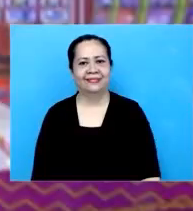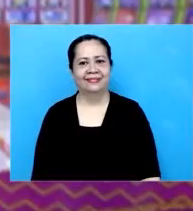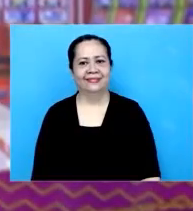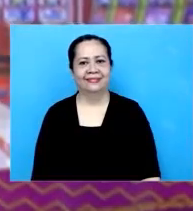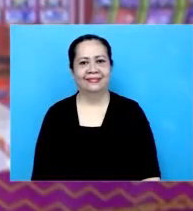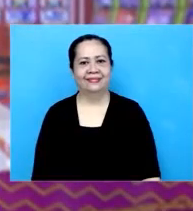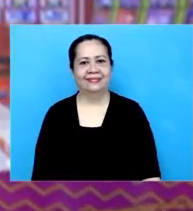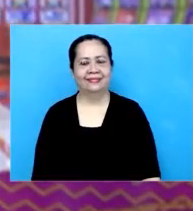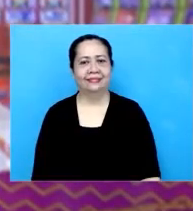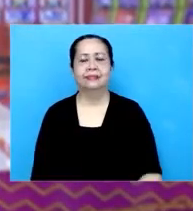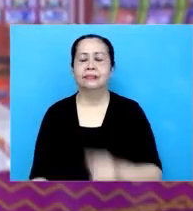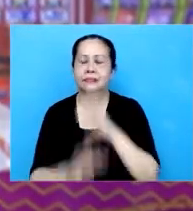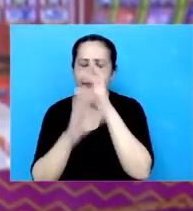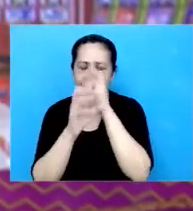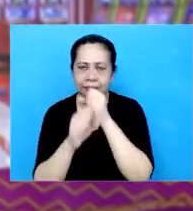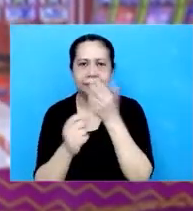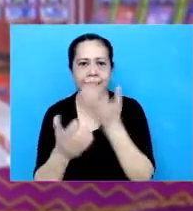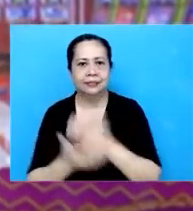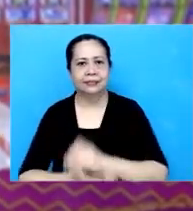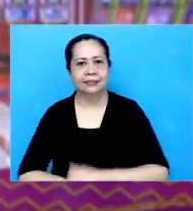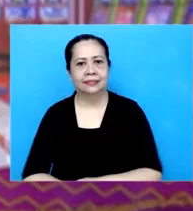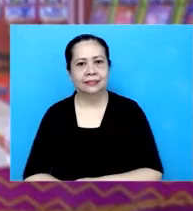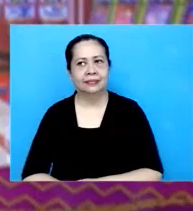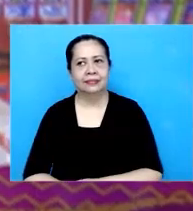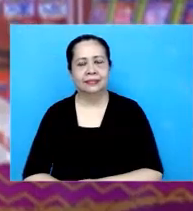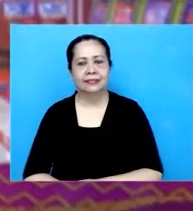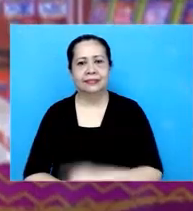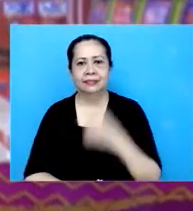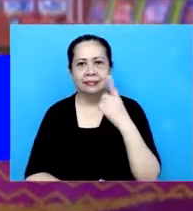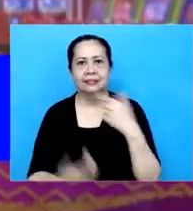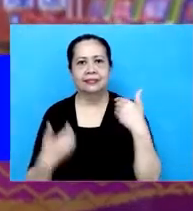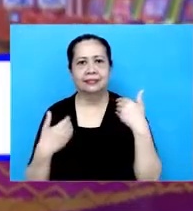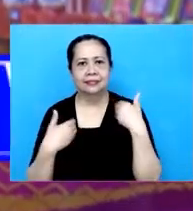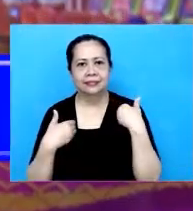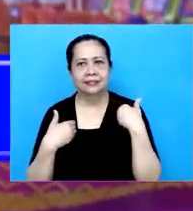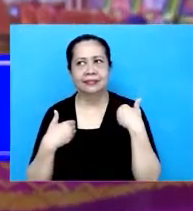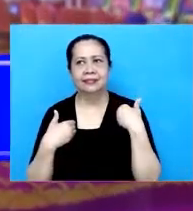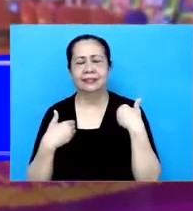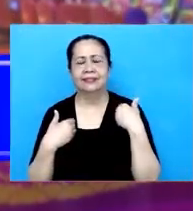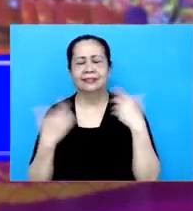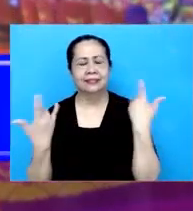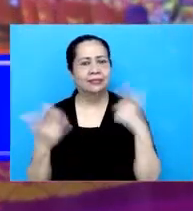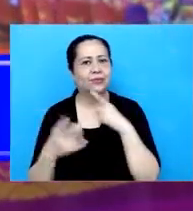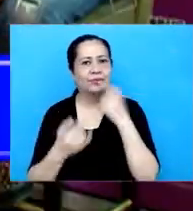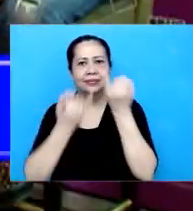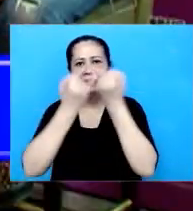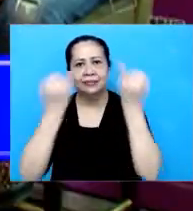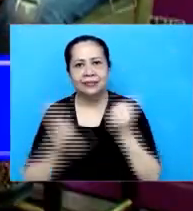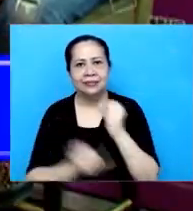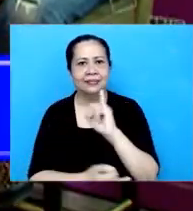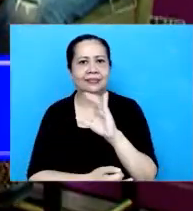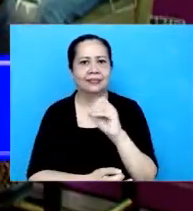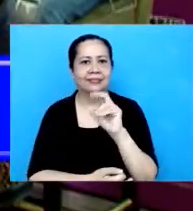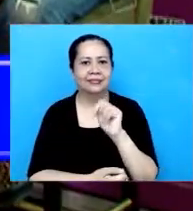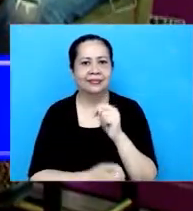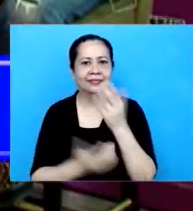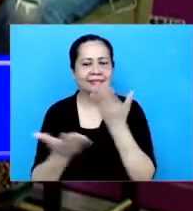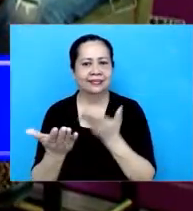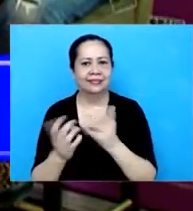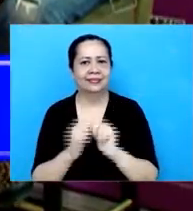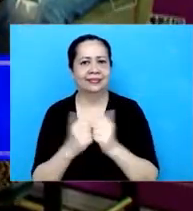I admire you for having become such the icons that you are now. How does